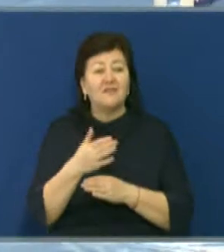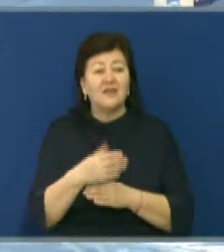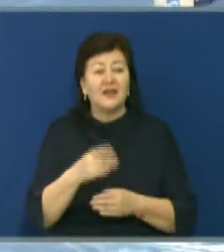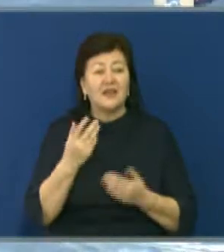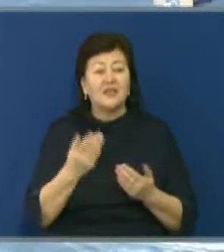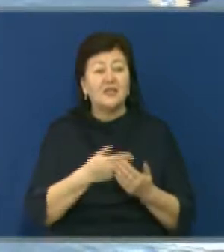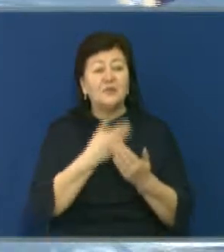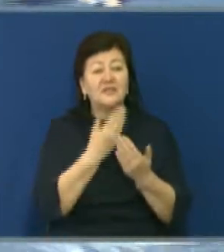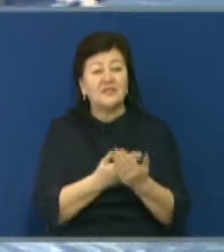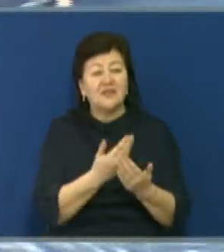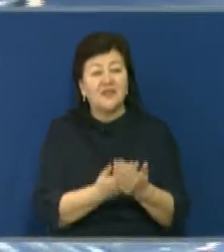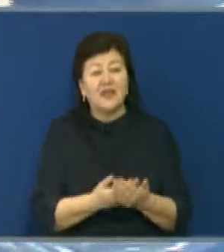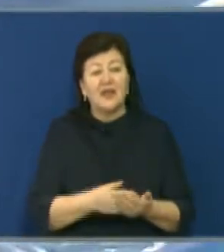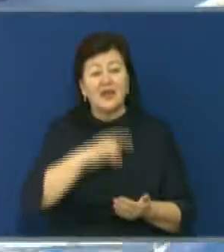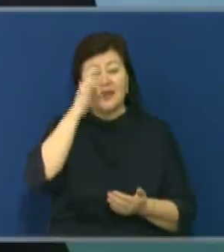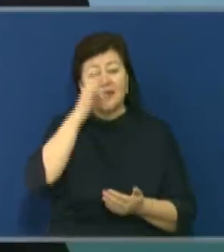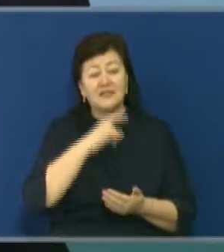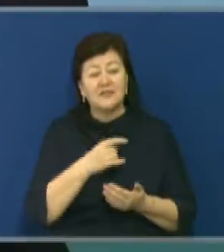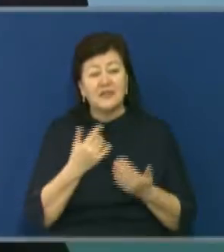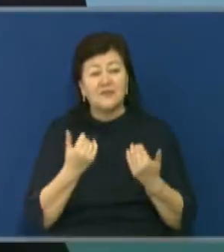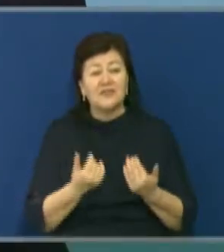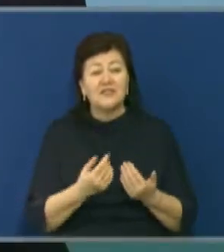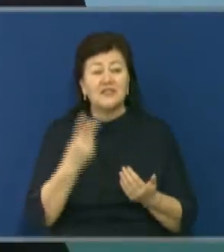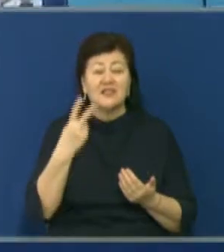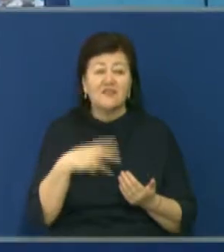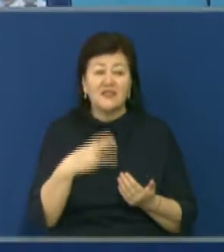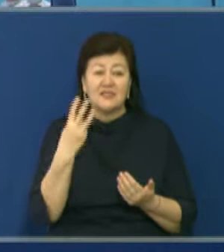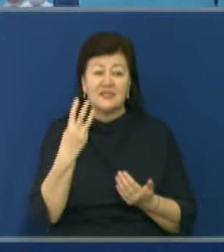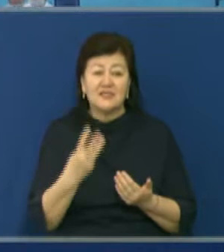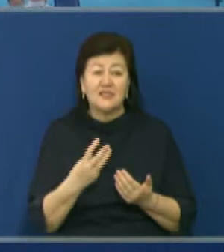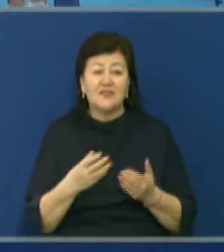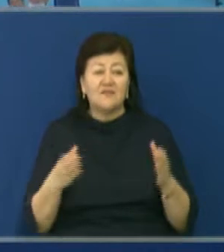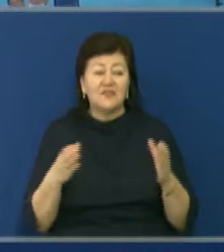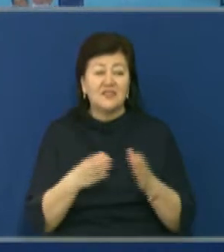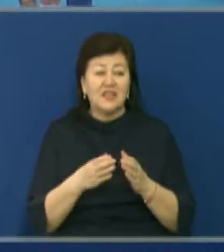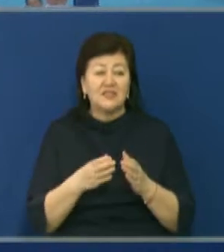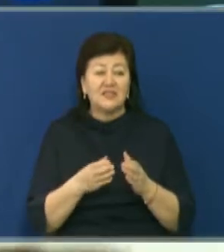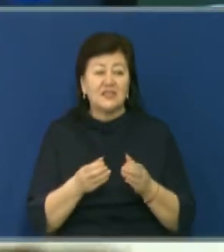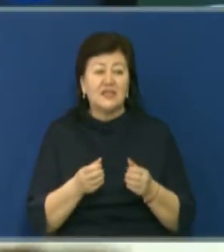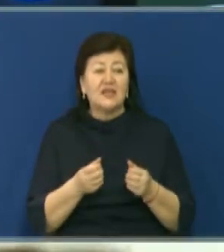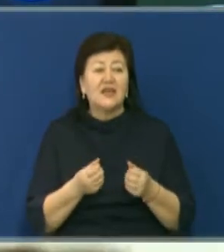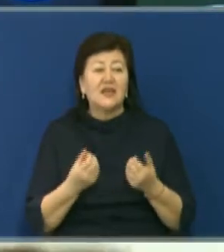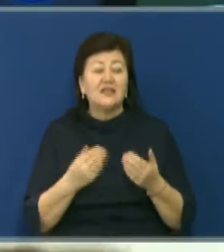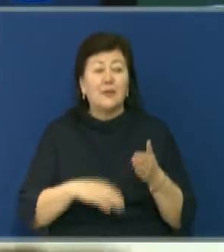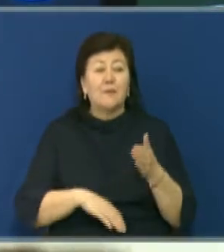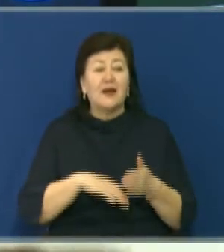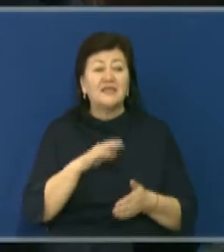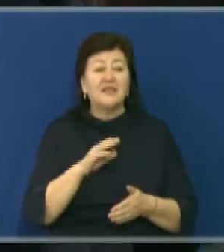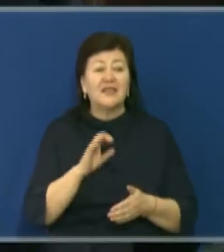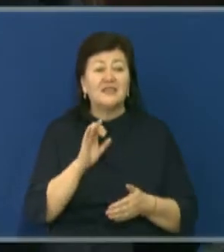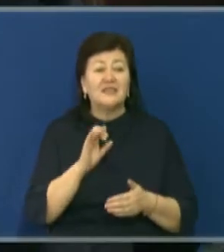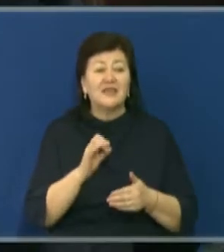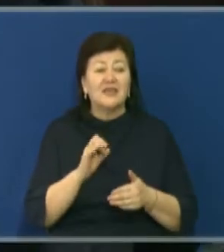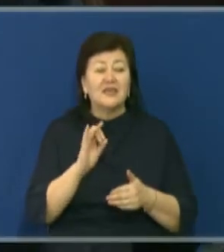боевых искусств Казахстана. В него входят 25 федераций по неолимпийским видам спорта. Главная цель – поднятие имиджа казахстанского спорта